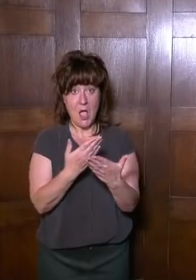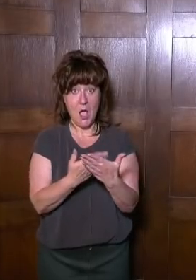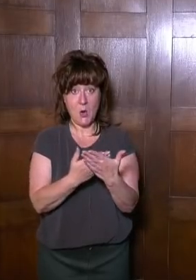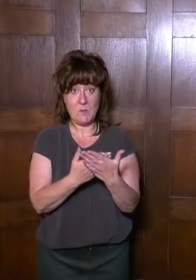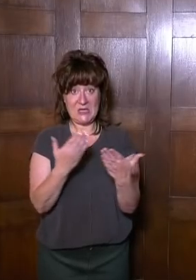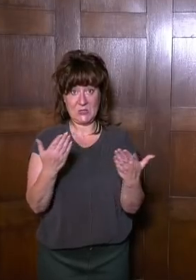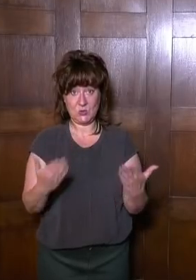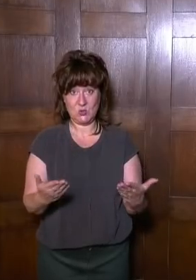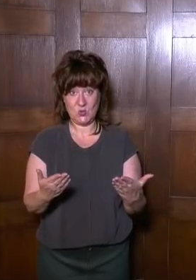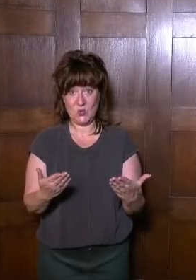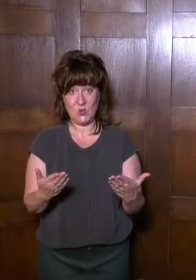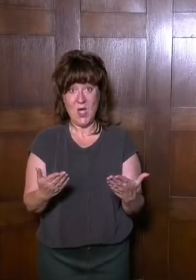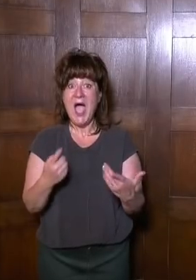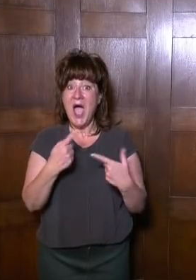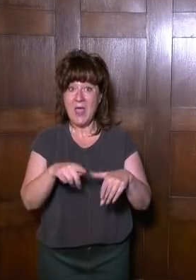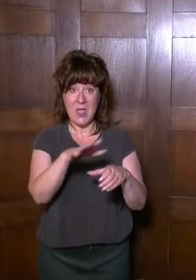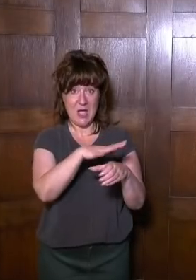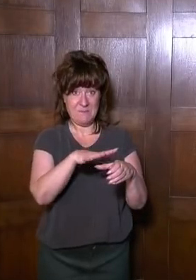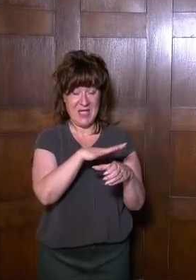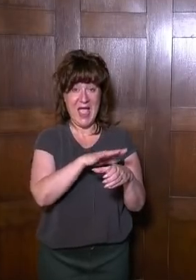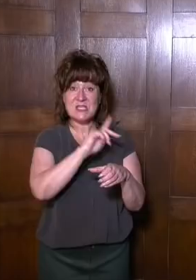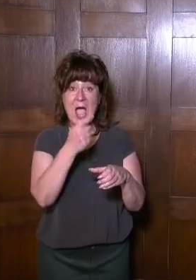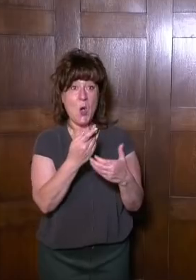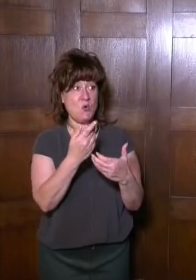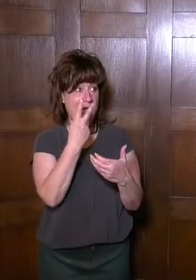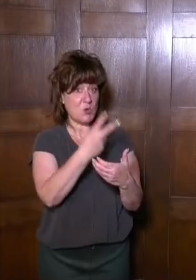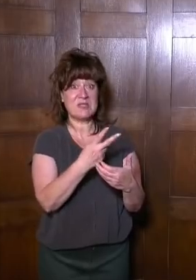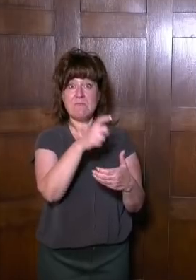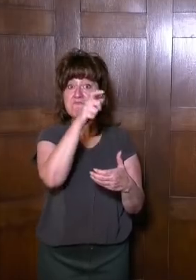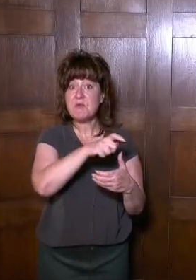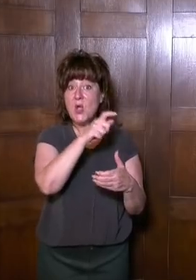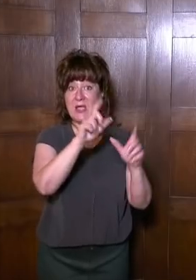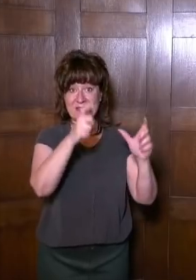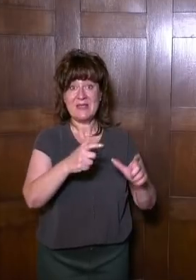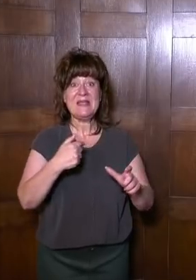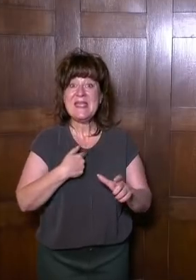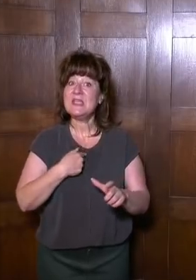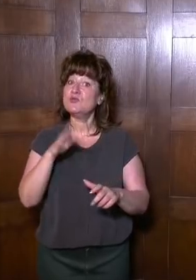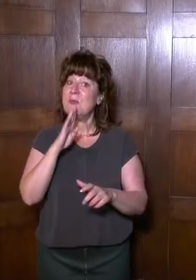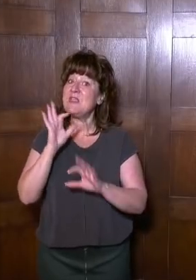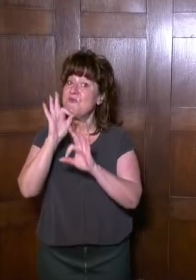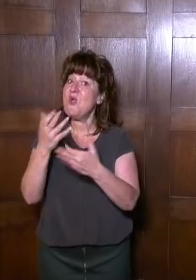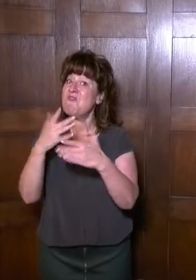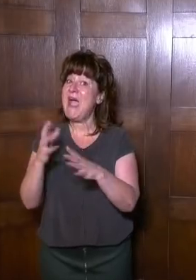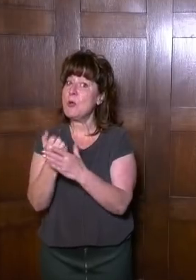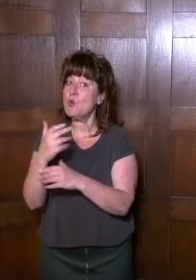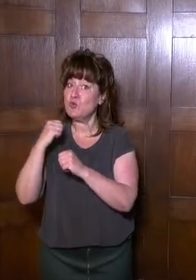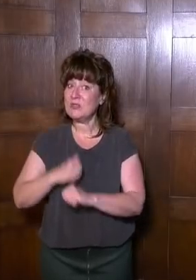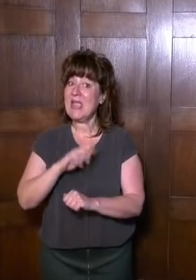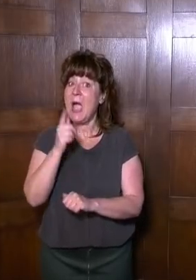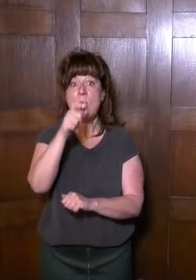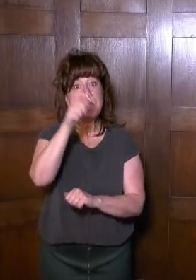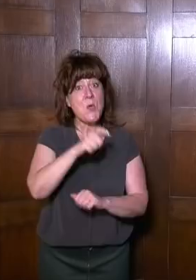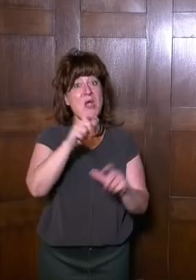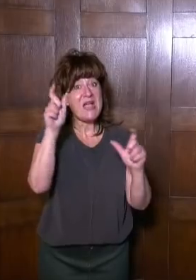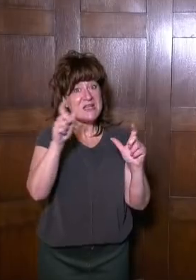ich sag mal, der andere Bereich anders aus. Gerade das, was die Bürgergesellschaft leistet. Ich spreche zwar für die freien Kulturträger, aber ich meine generell eine Bürgergesellschaft,